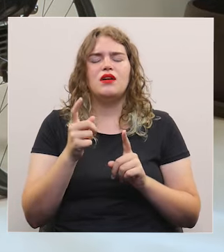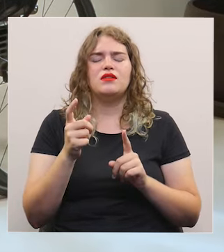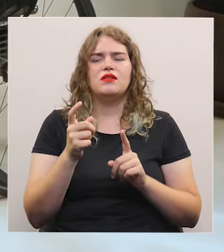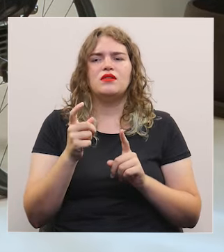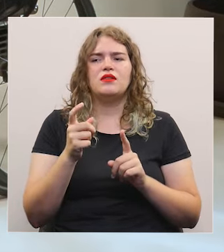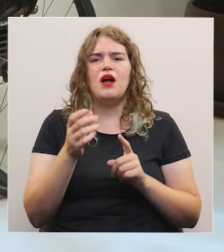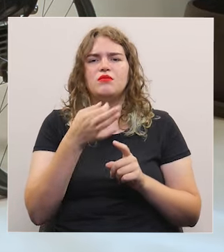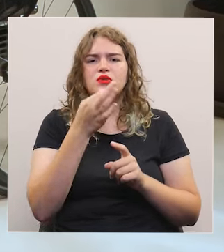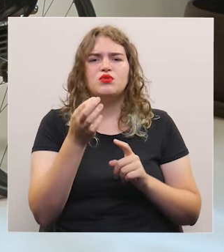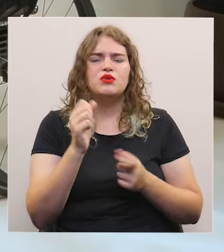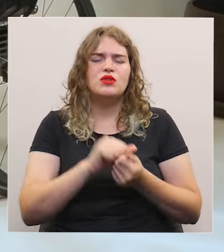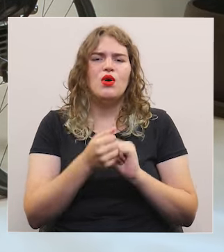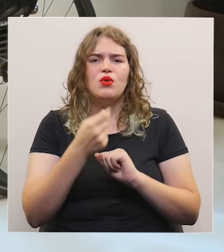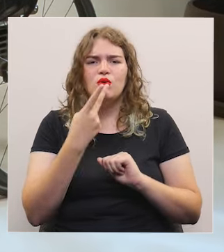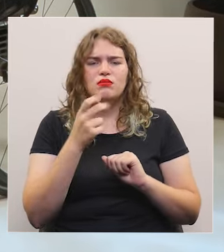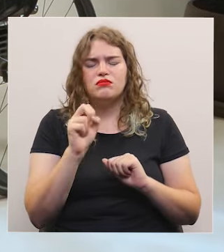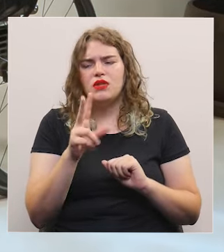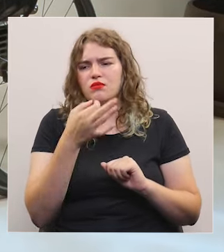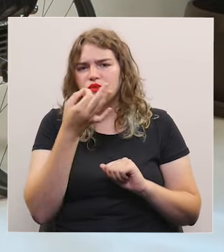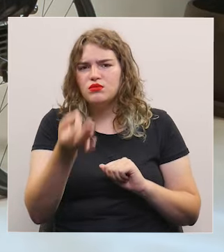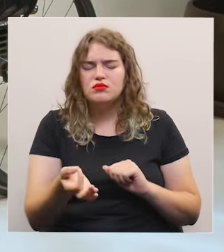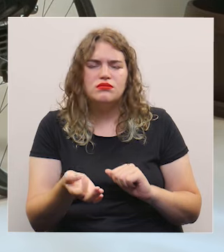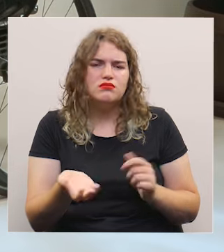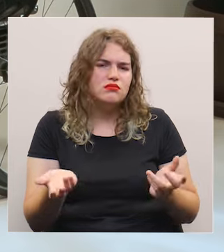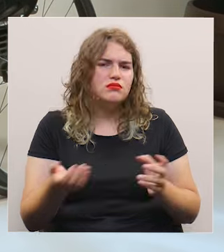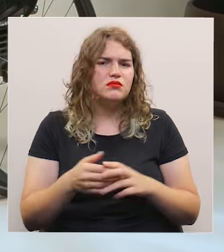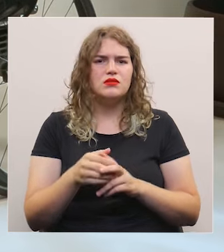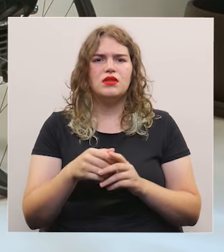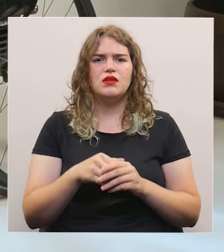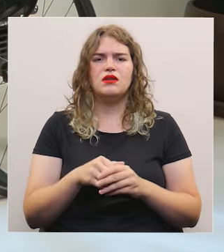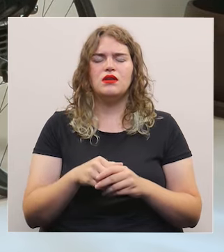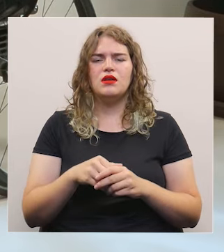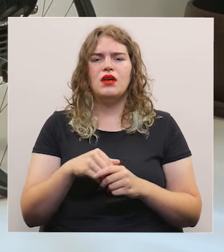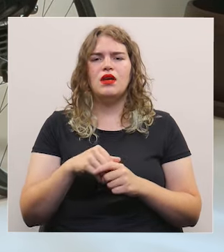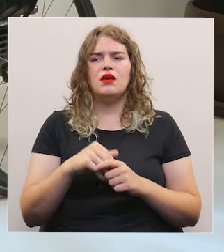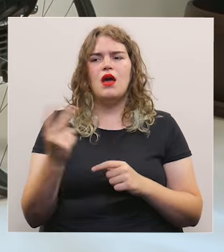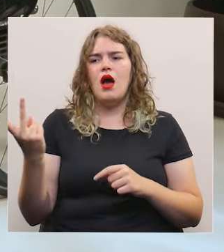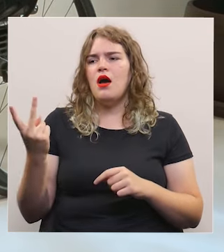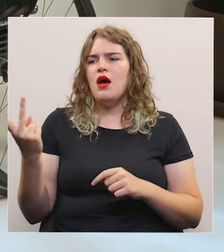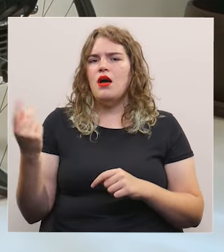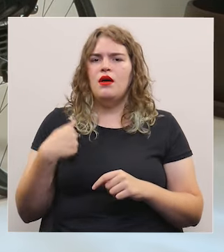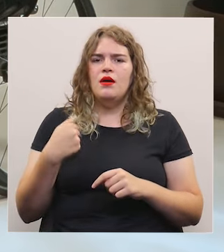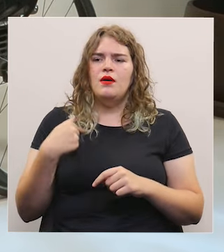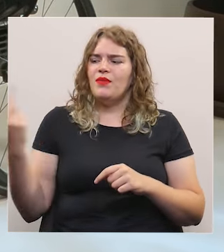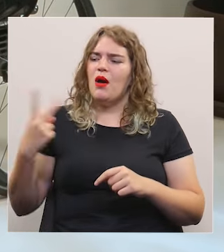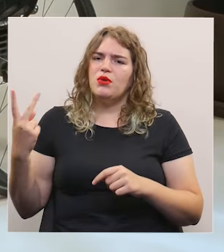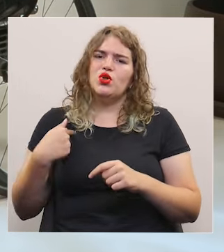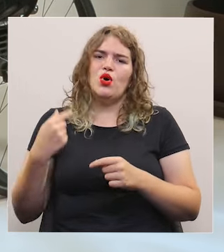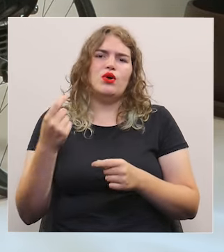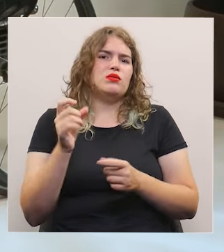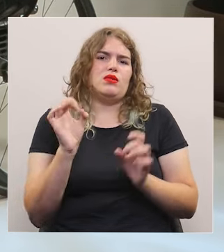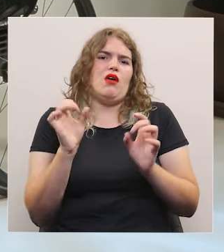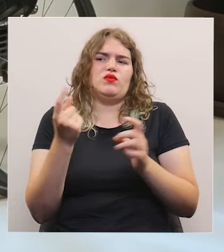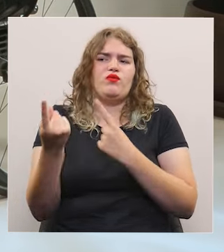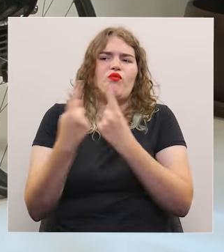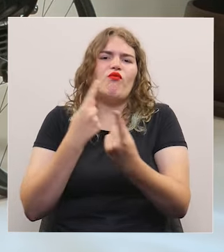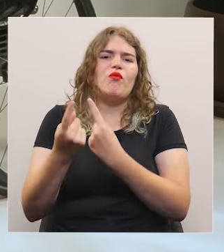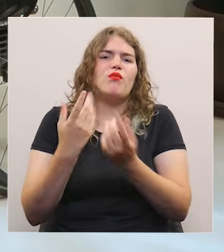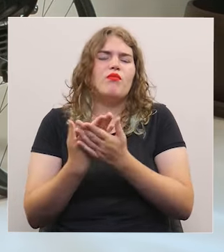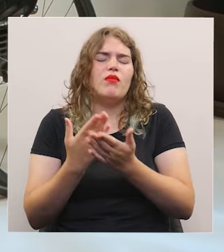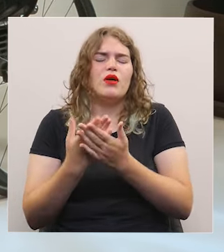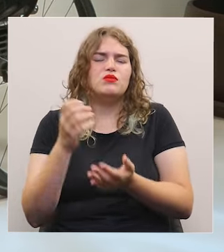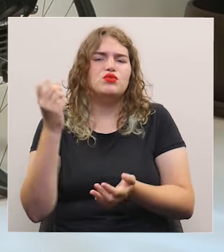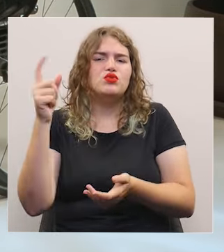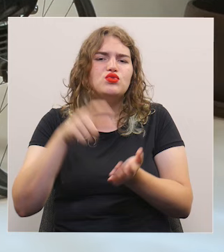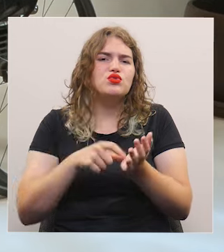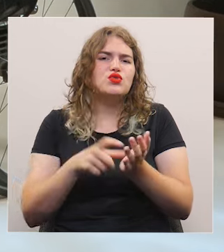Nu țin minte dacă am spus sau nu. Eu, neștiind, noi nu ne vorbise să cerem un semn de la Dumnezeu. N-am știut că Dumnezeu